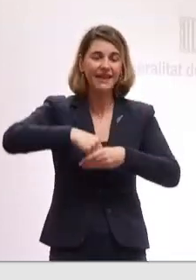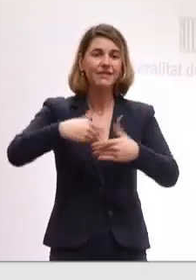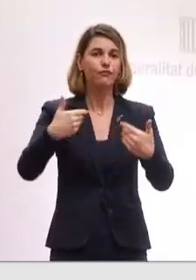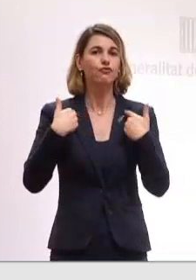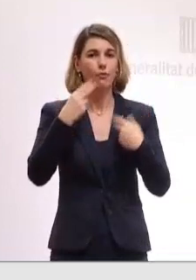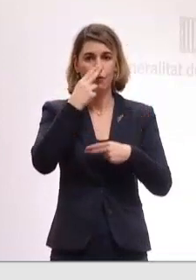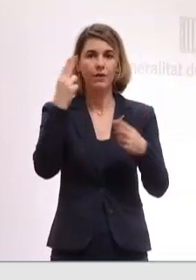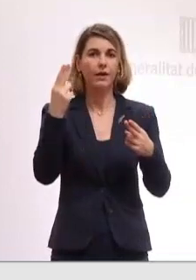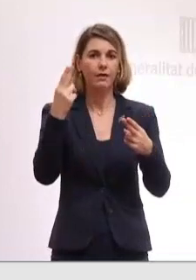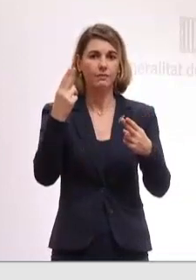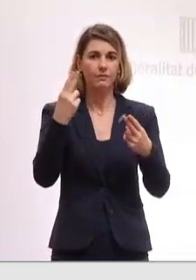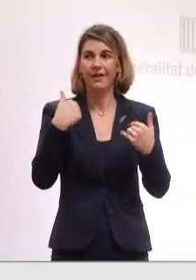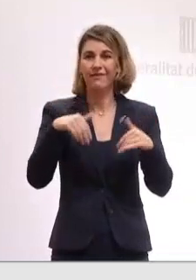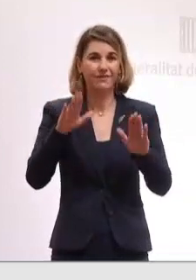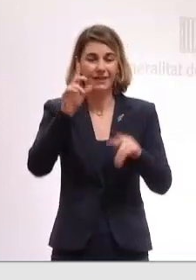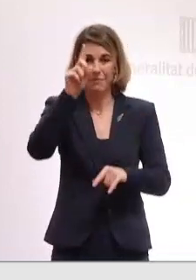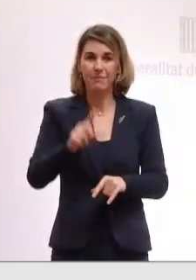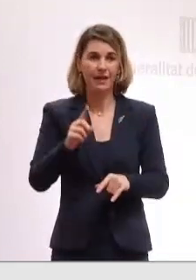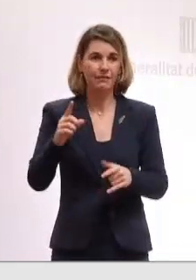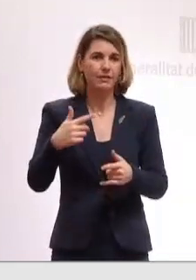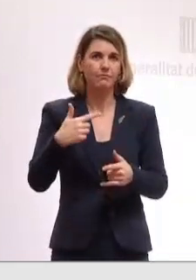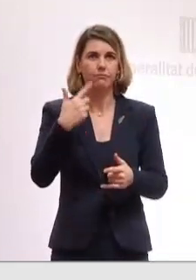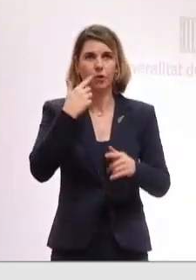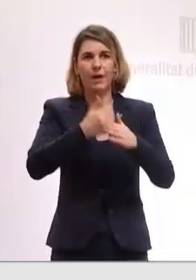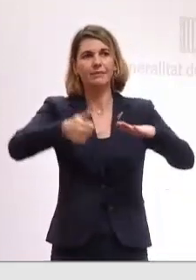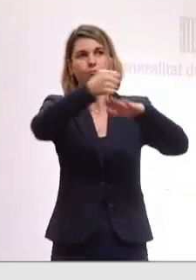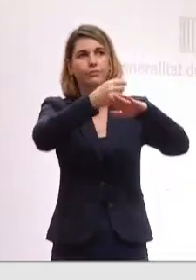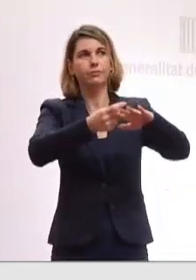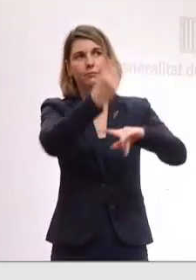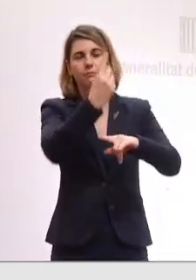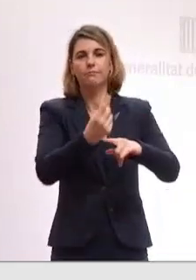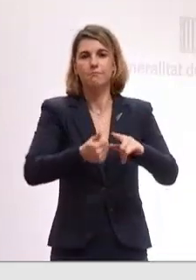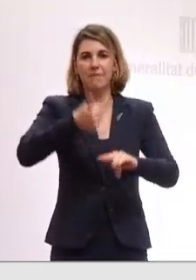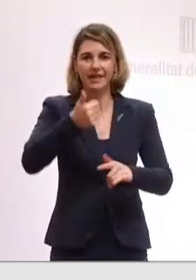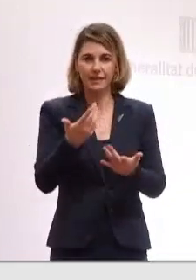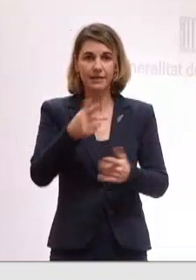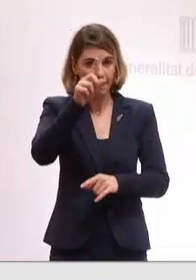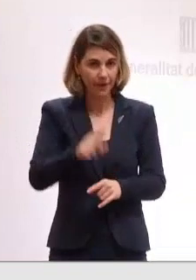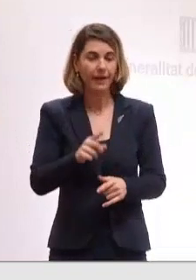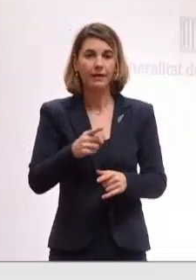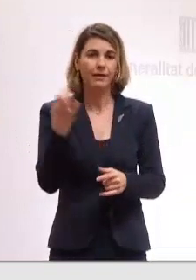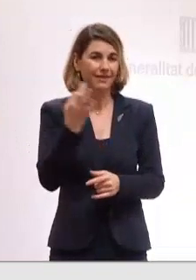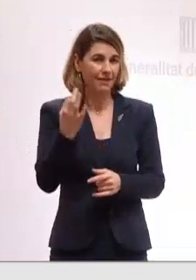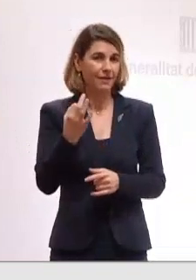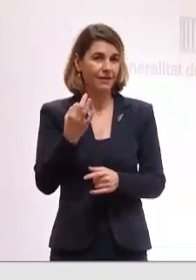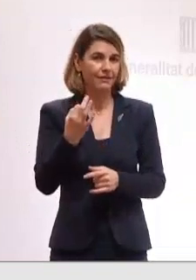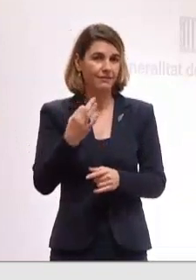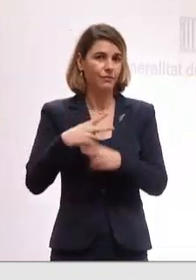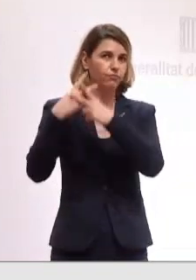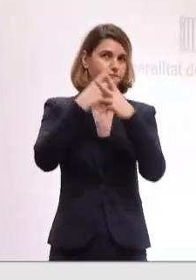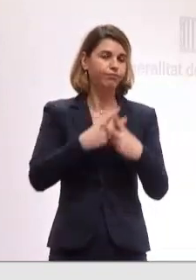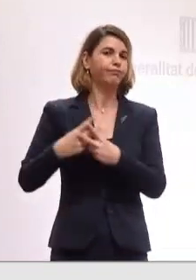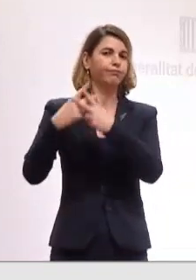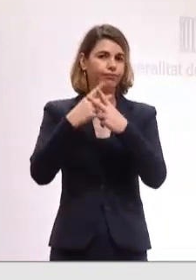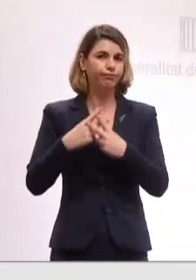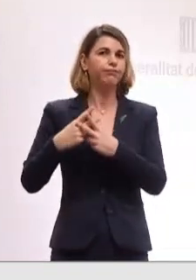públiques, fins i tot les més excelses o les jeràrquicament més ben situades, han de sotmetre's a un